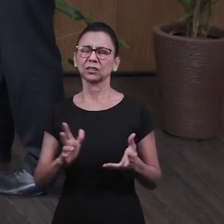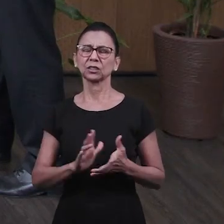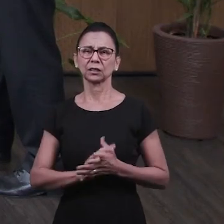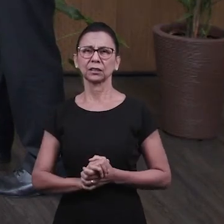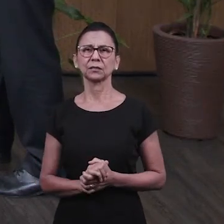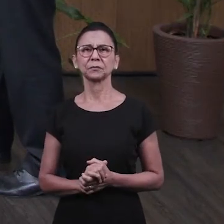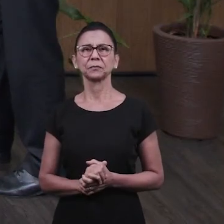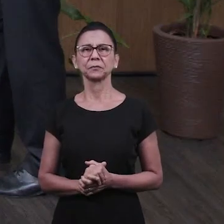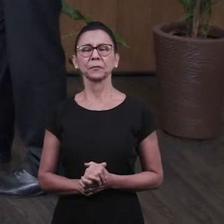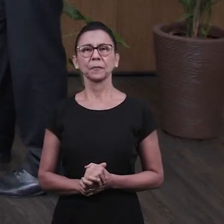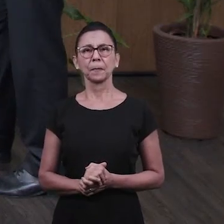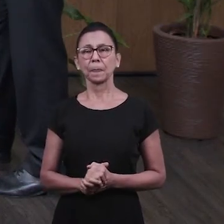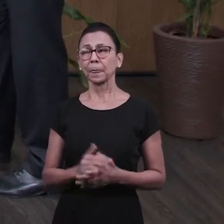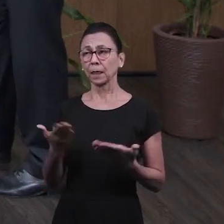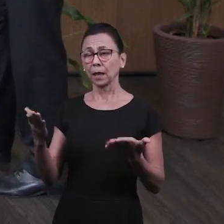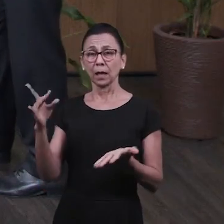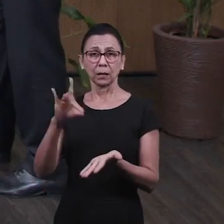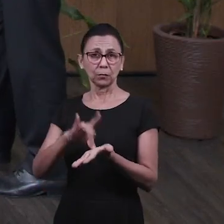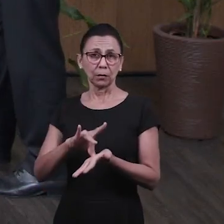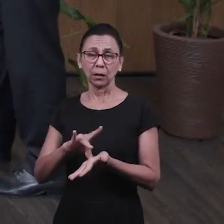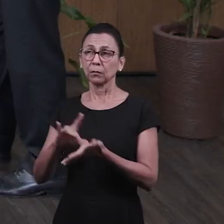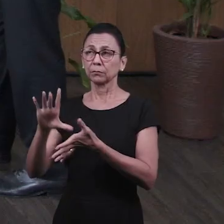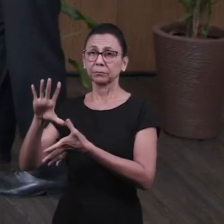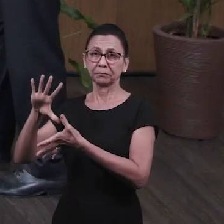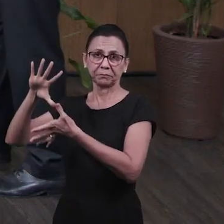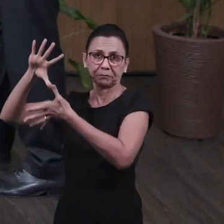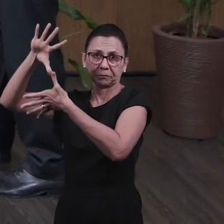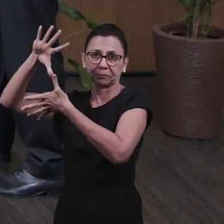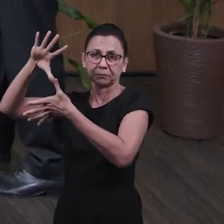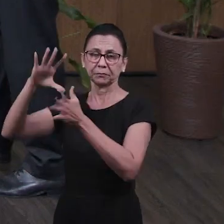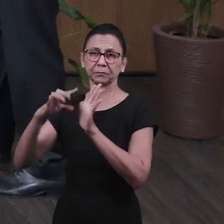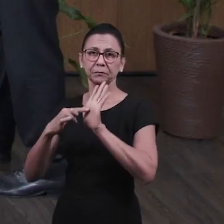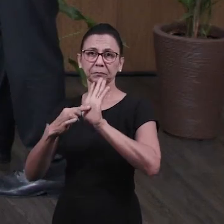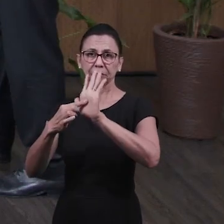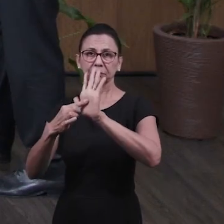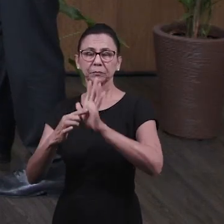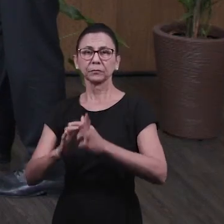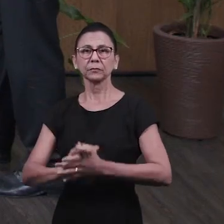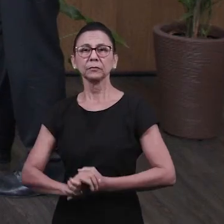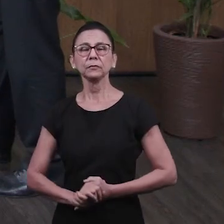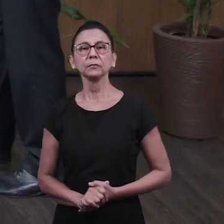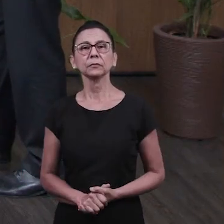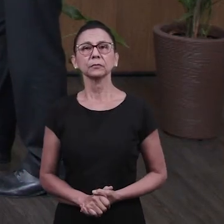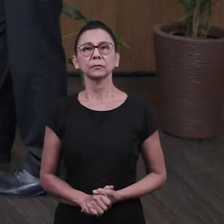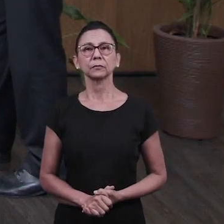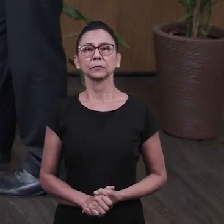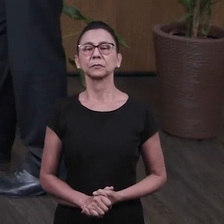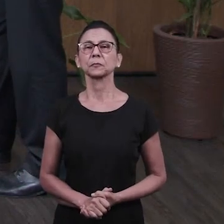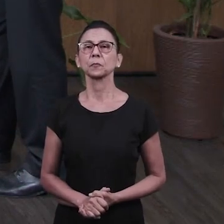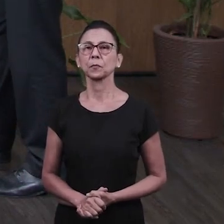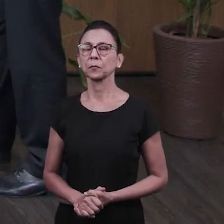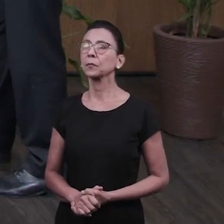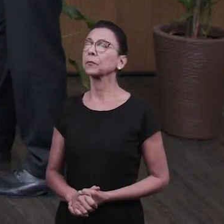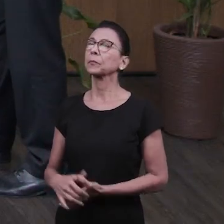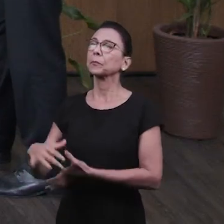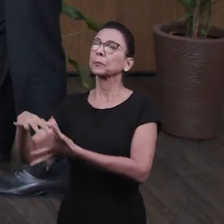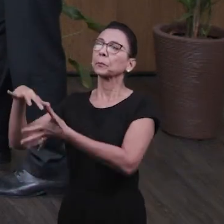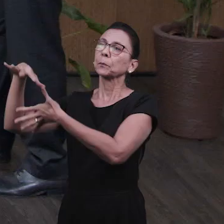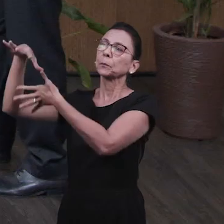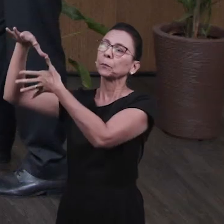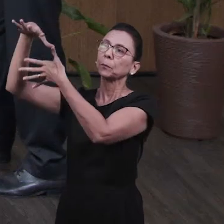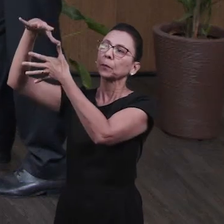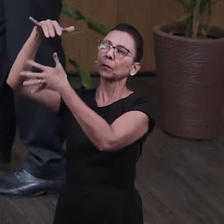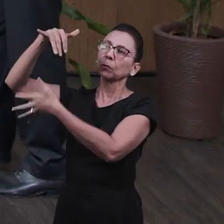différentes des accès d'aujourd'hui. Voici donc Jéricho dans les jours actuels. La ville